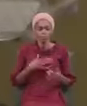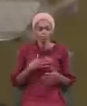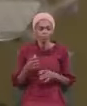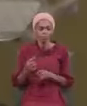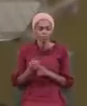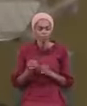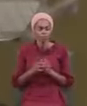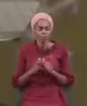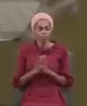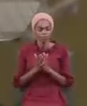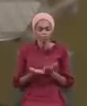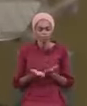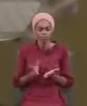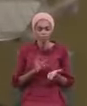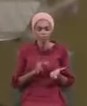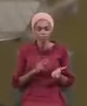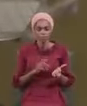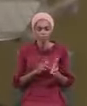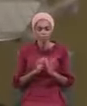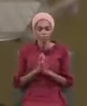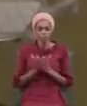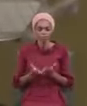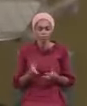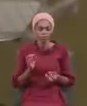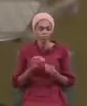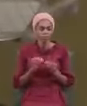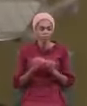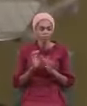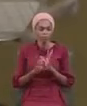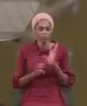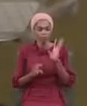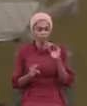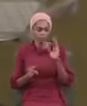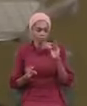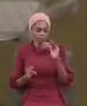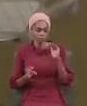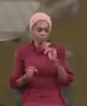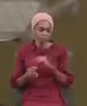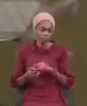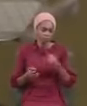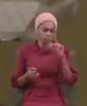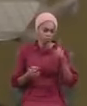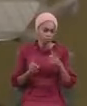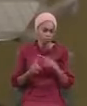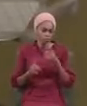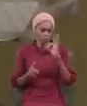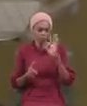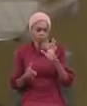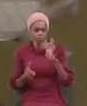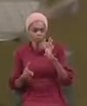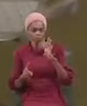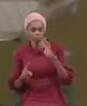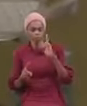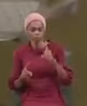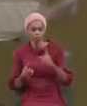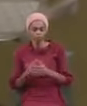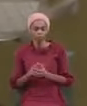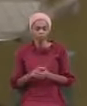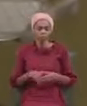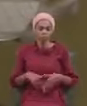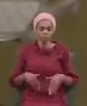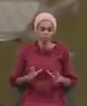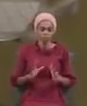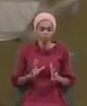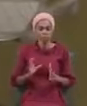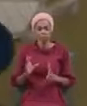chapitre 15 nous Lons verset 1er verset 41 à cause de not temp nous allons prendre chapitre 15 verset